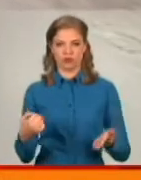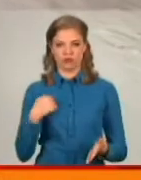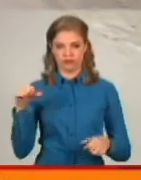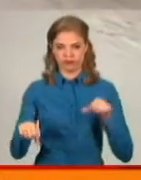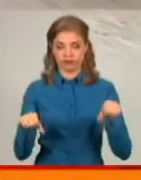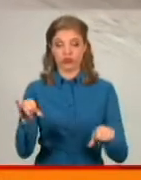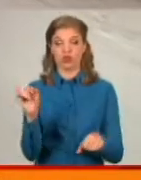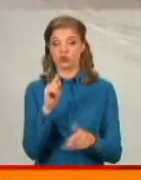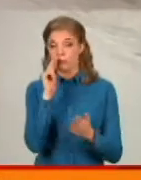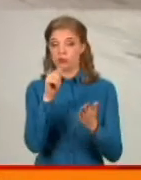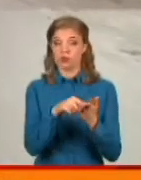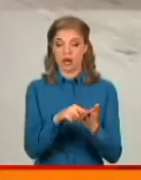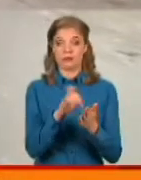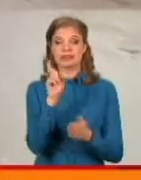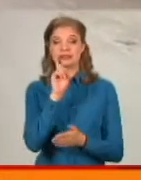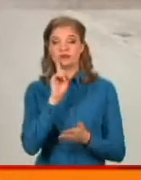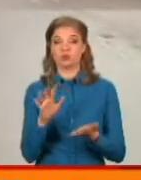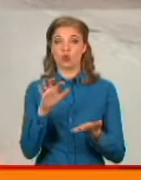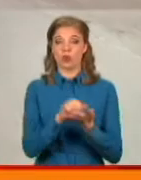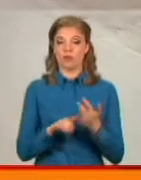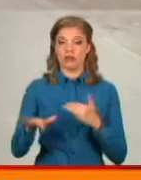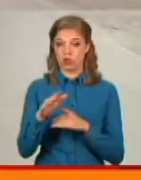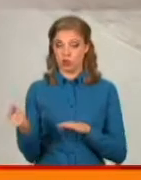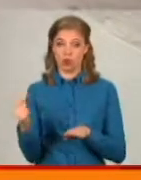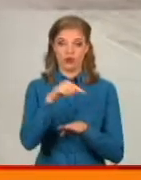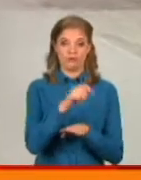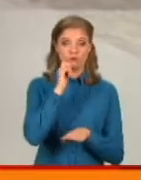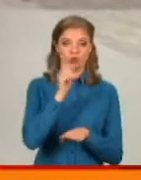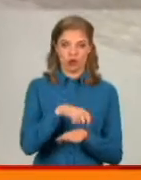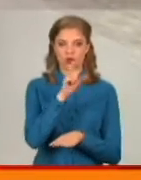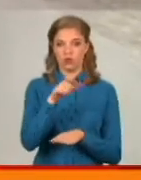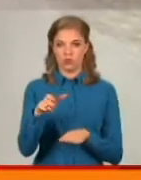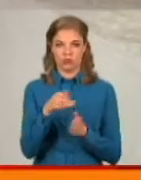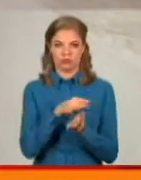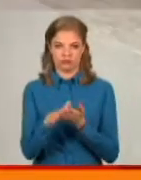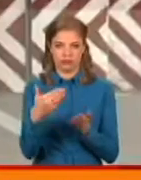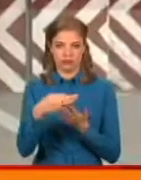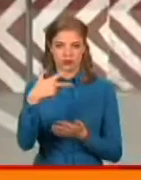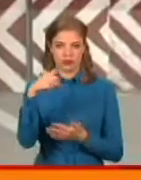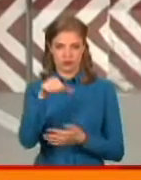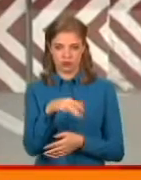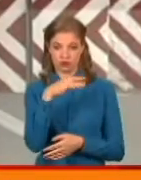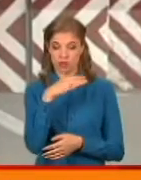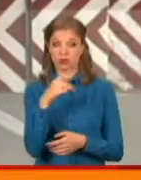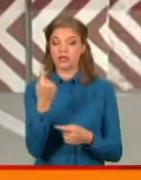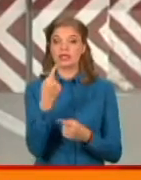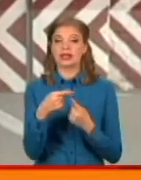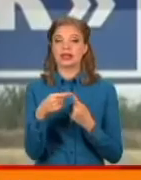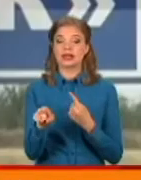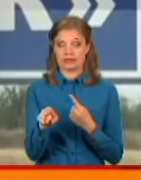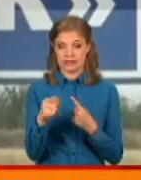І для того, аби потрапити з тимчасово окупованої території в Україну, люди гають по півгодини часу. Єдине, що різнить